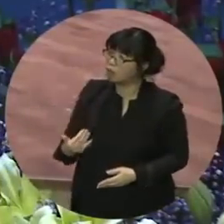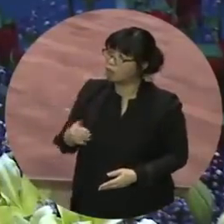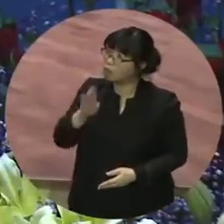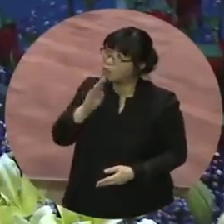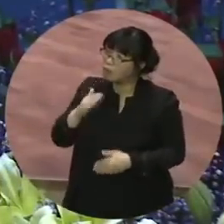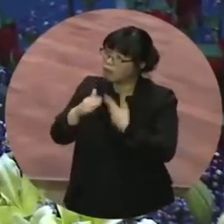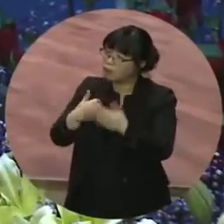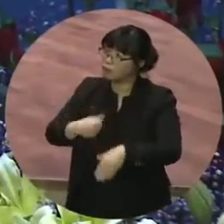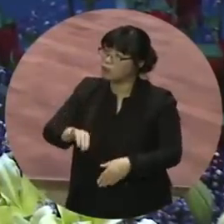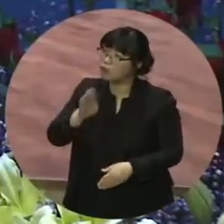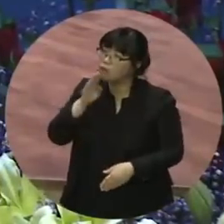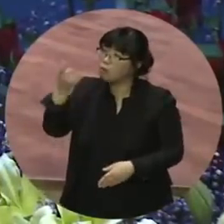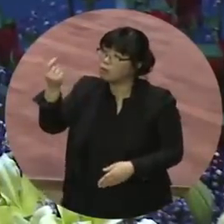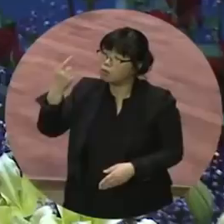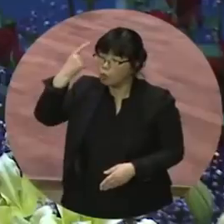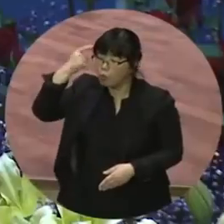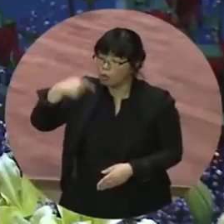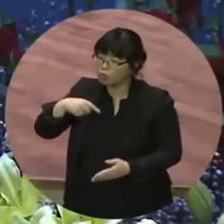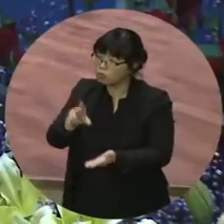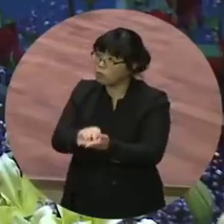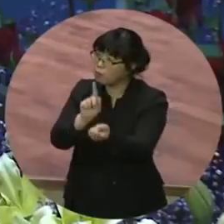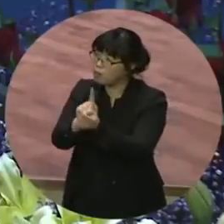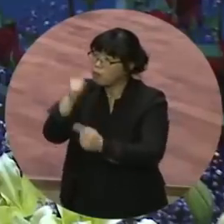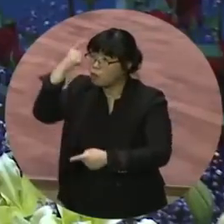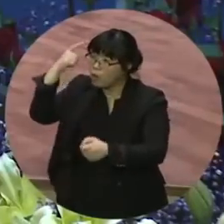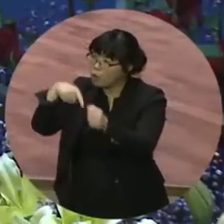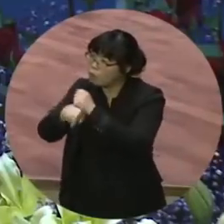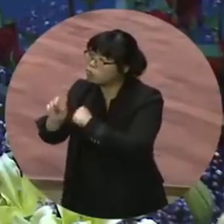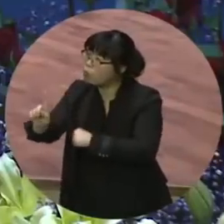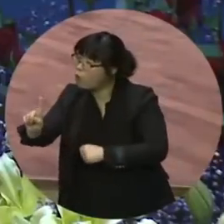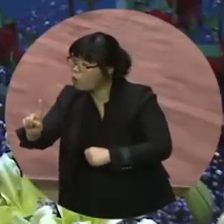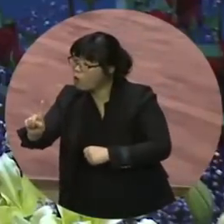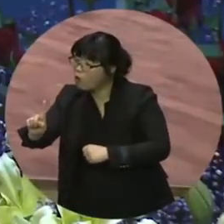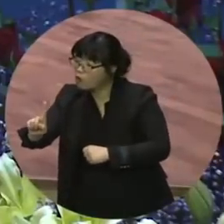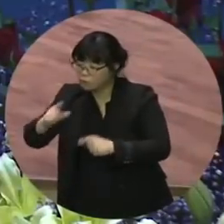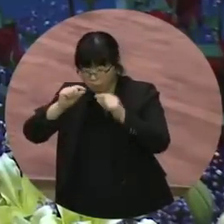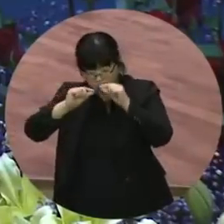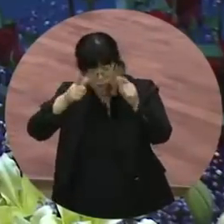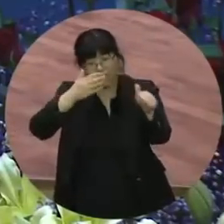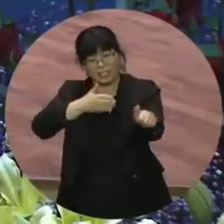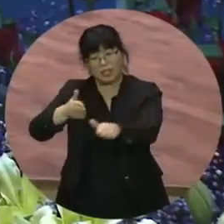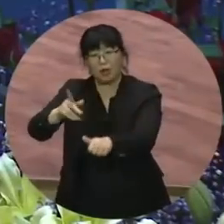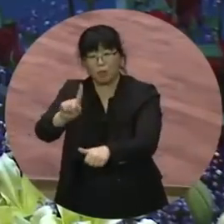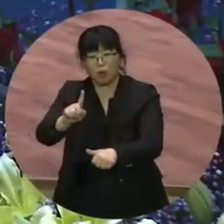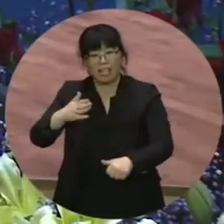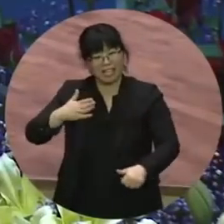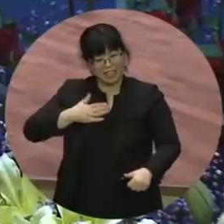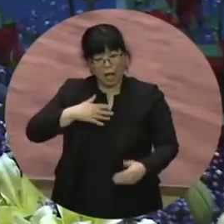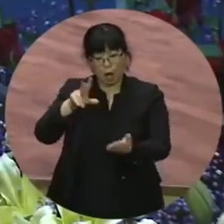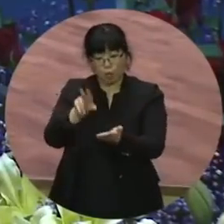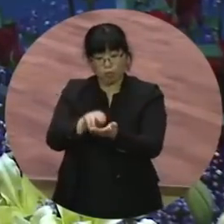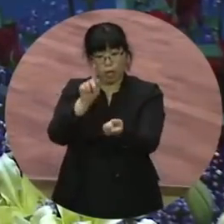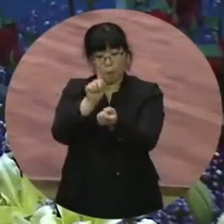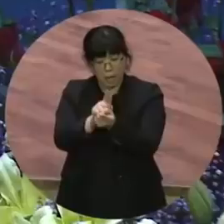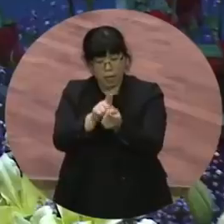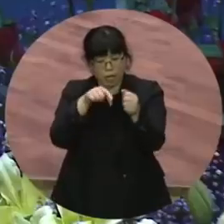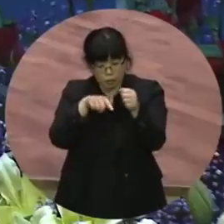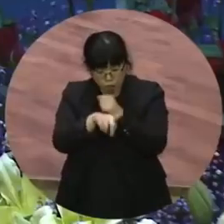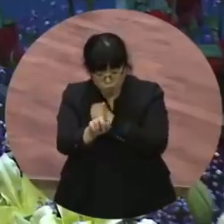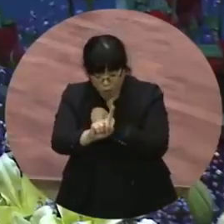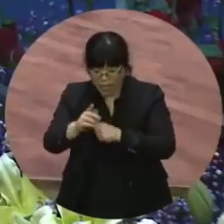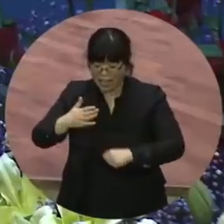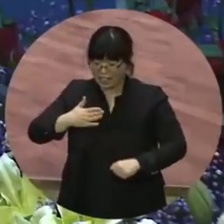건요 전부 축복이에요. 축복. 아멘. 축복이라고요. 그 영적으로 정신 바짝 차려가지고 하나님께 경신 개혁하고